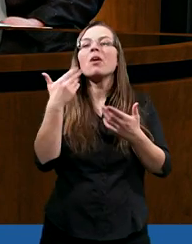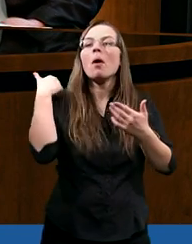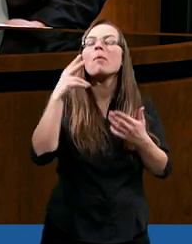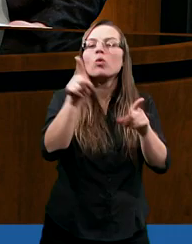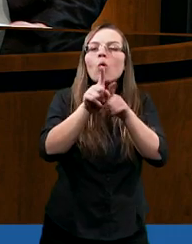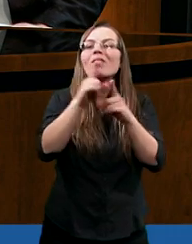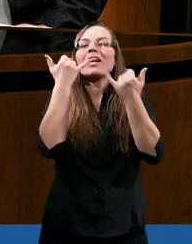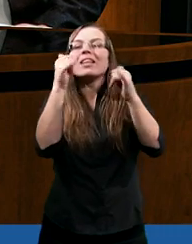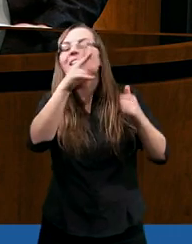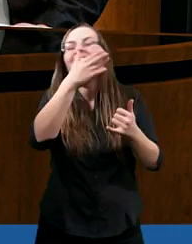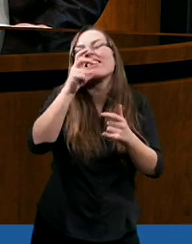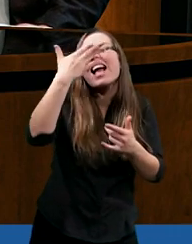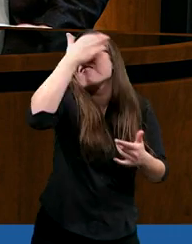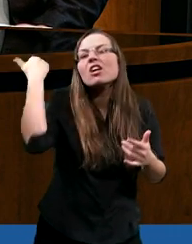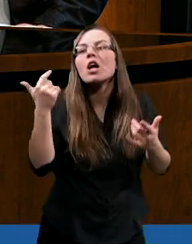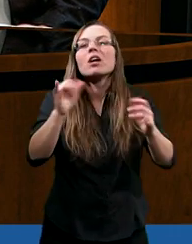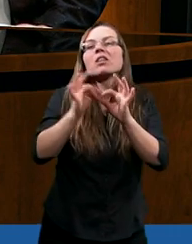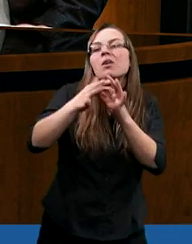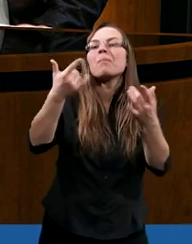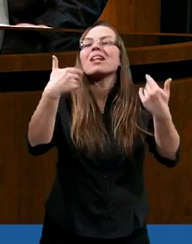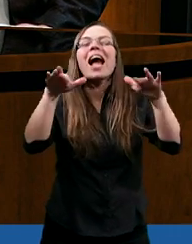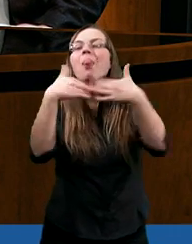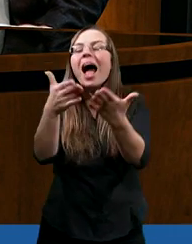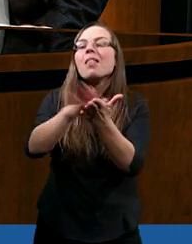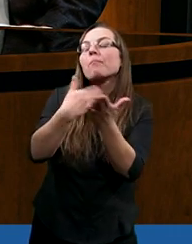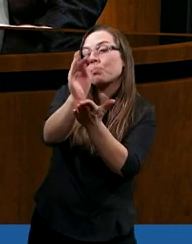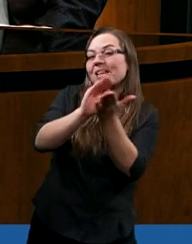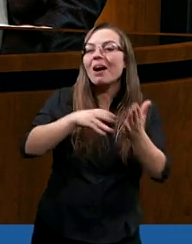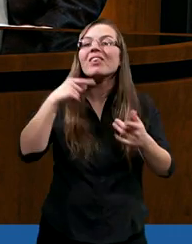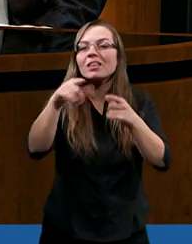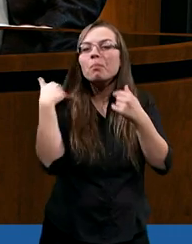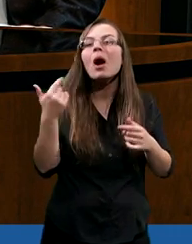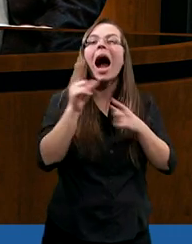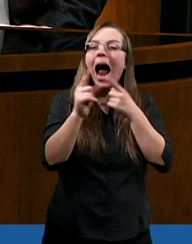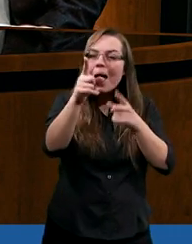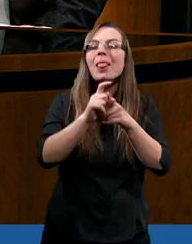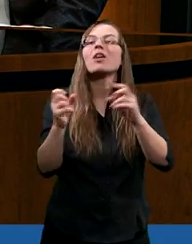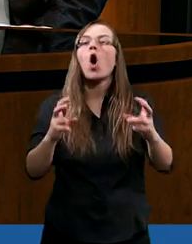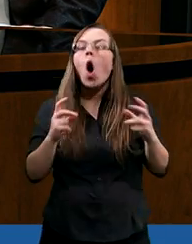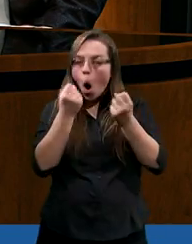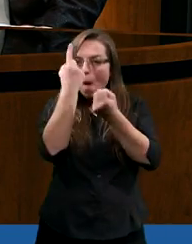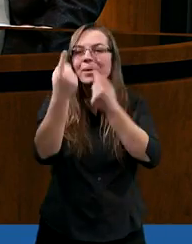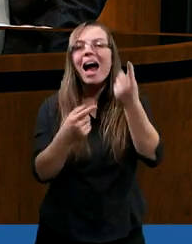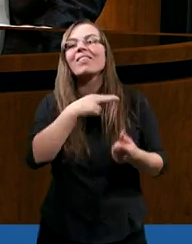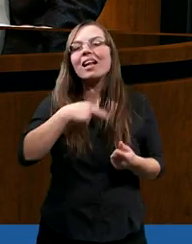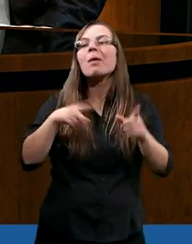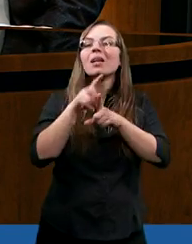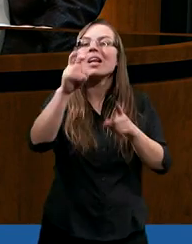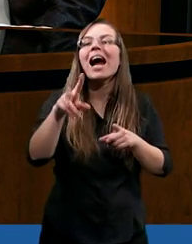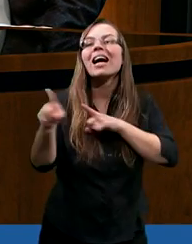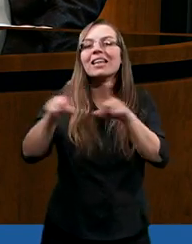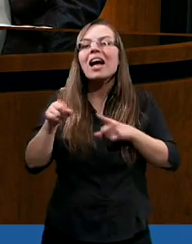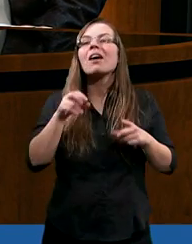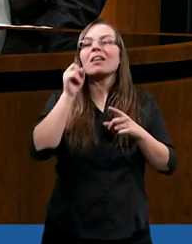byśmy nikąd nie wiedzieli, gdybyśmy nie znali Pisma Świętego, ale objawia nam takie czasem